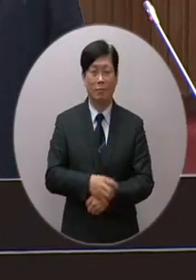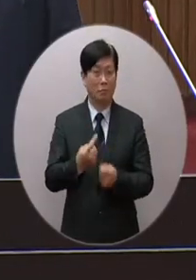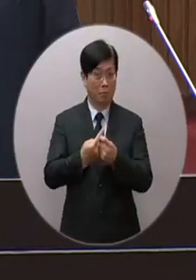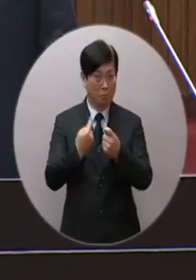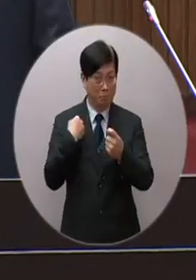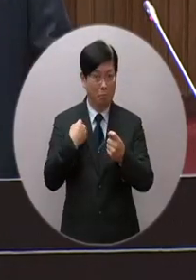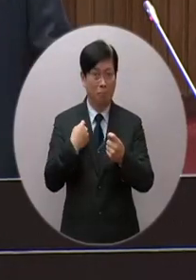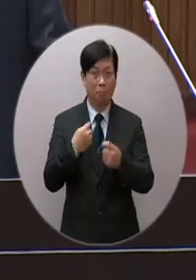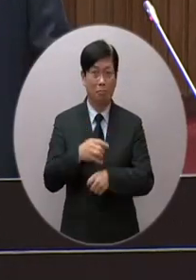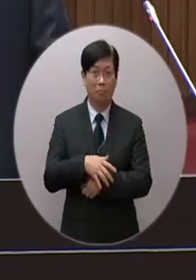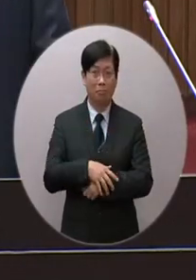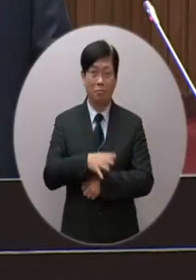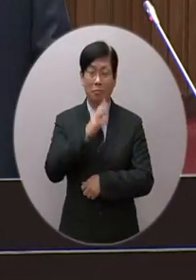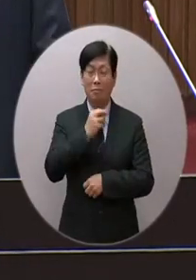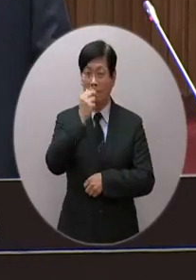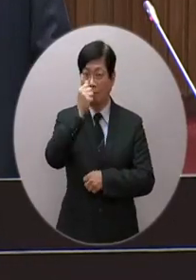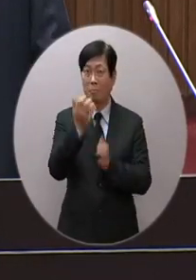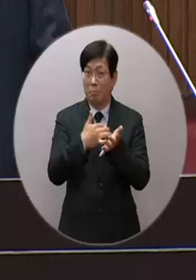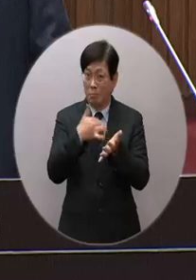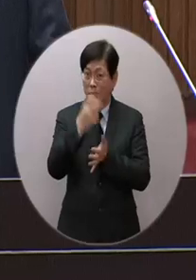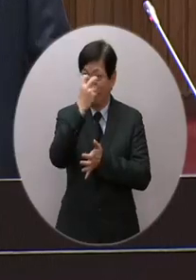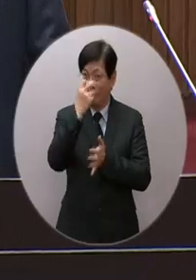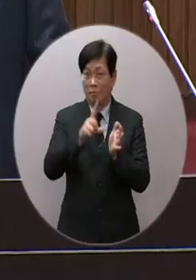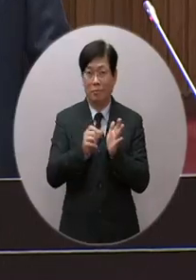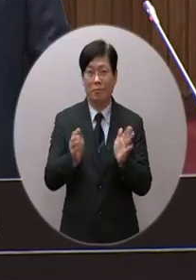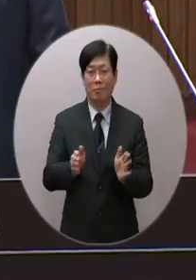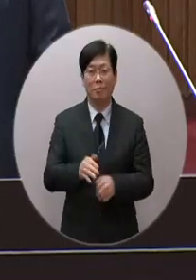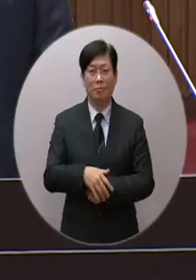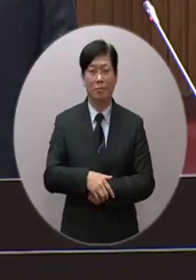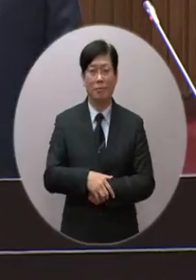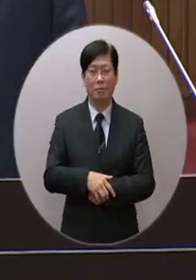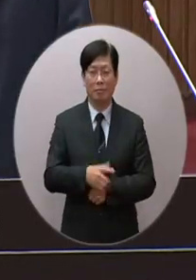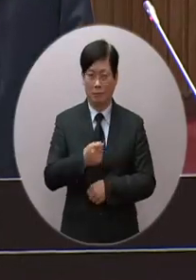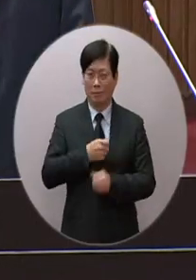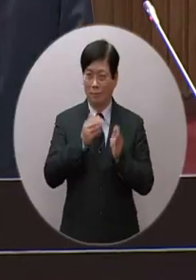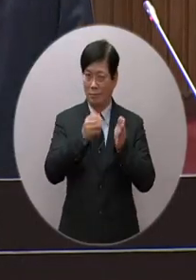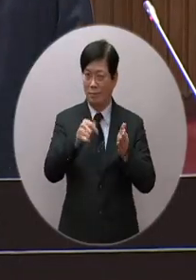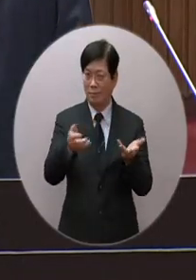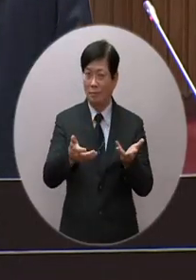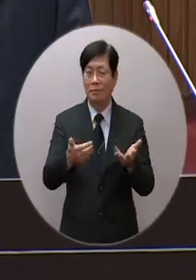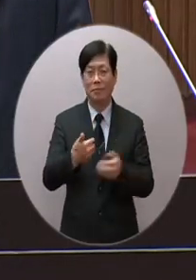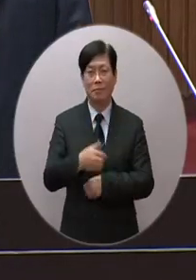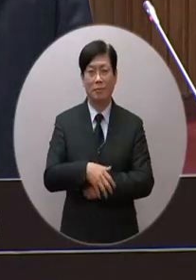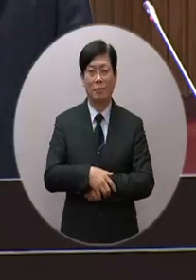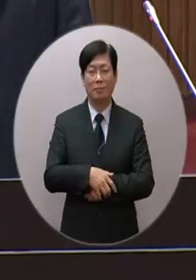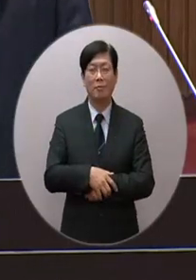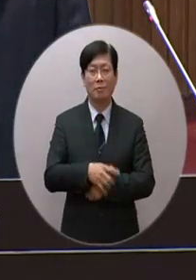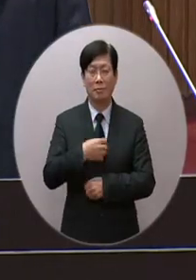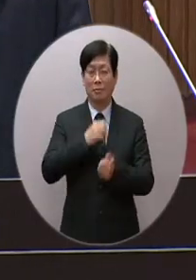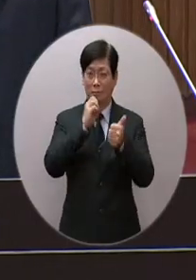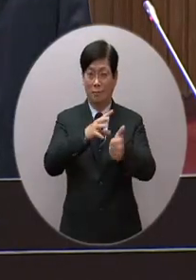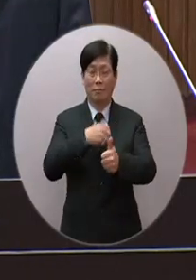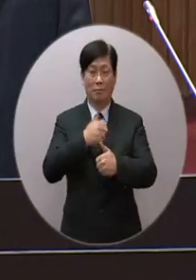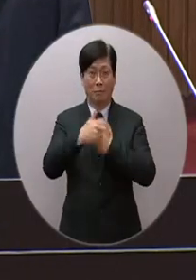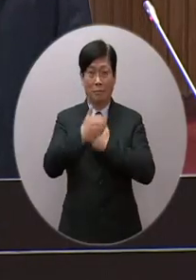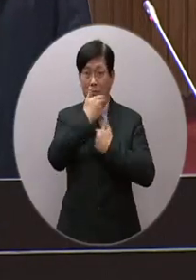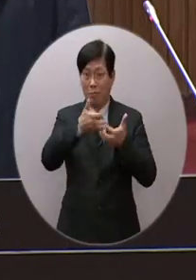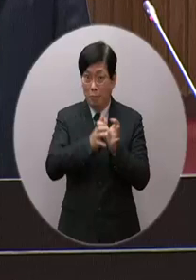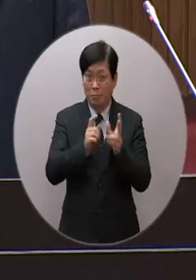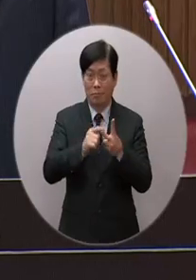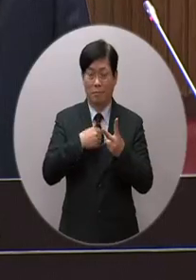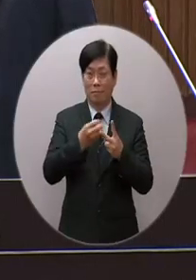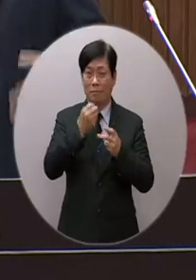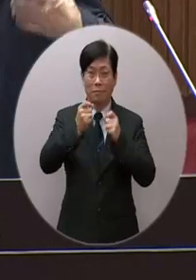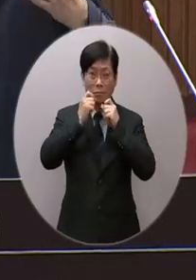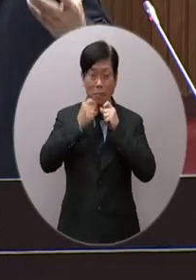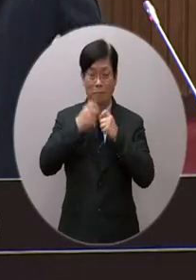年伫咧审特别医生的时阵，吼，为了要审特别医生咧，我嘛甲卫生福利部、甲食品药物管理